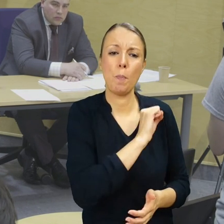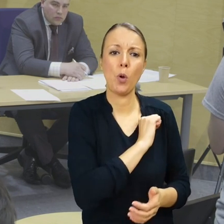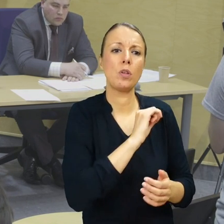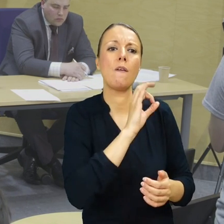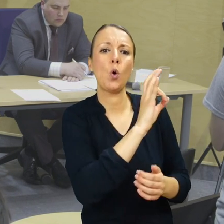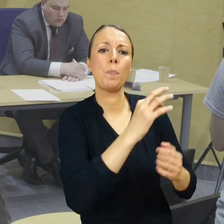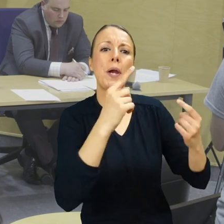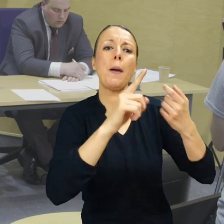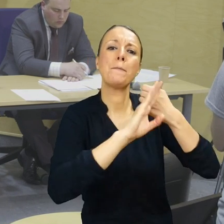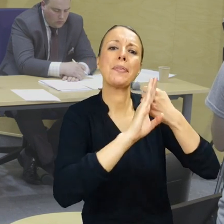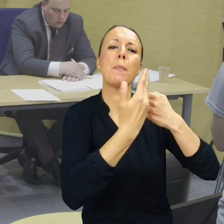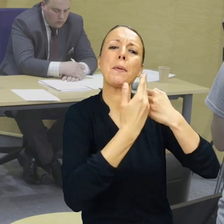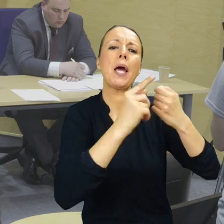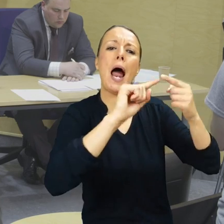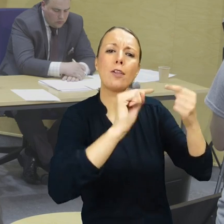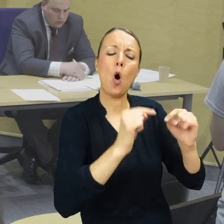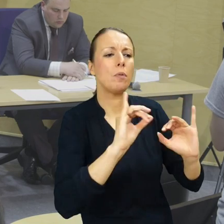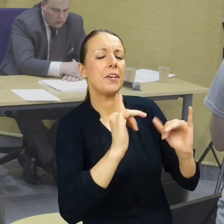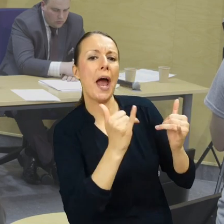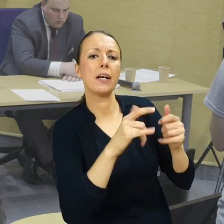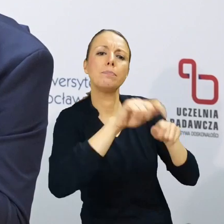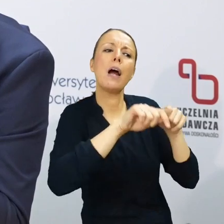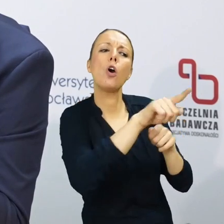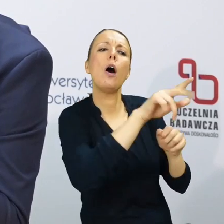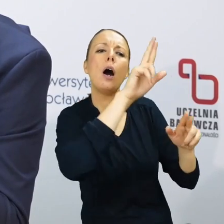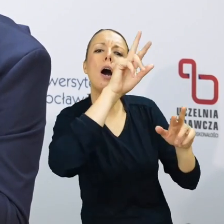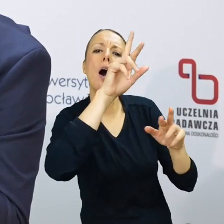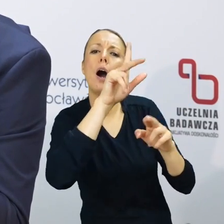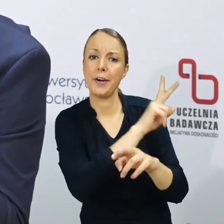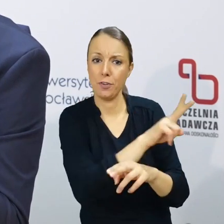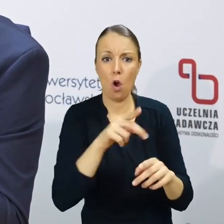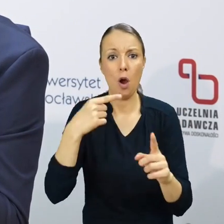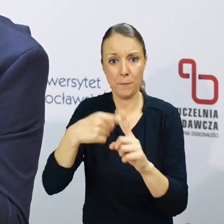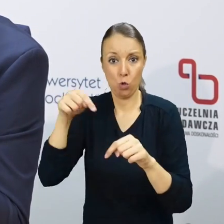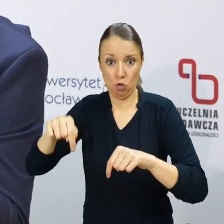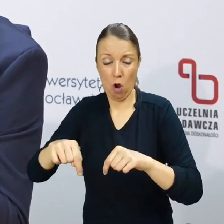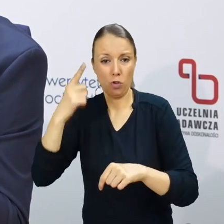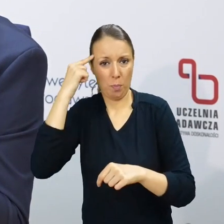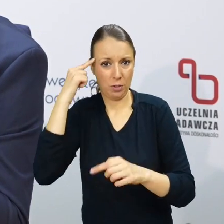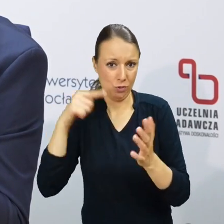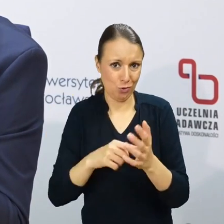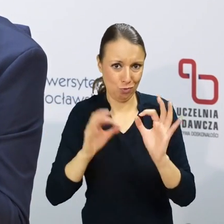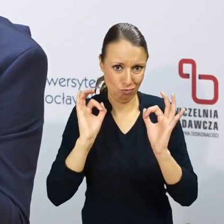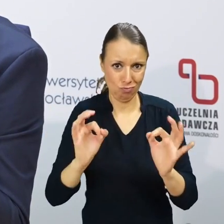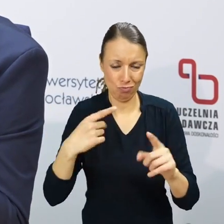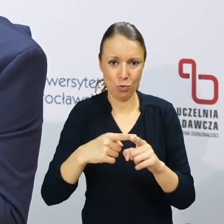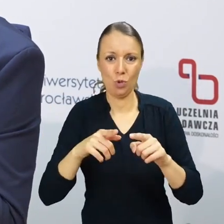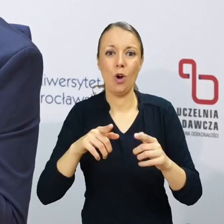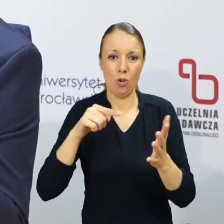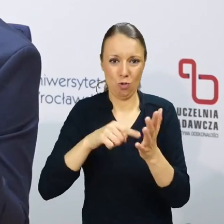bo to jest to miejsce, gdzie przejrzystość i dostęp do informacji publicznej mam bardzo wiele do zrobienia i mam nadzieję, że będzie się